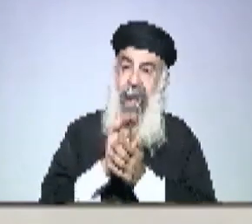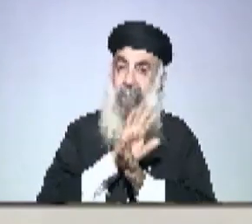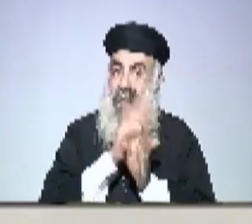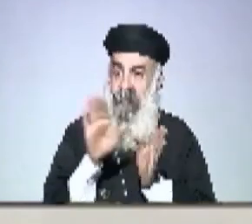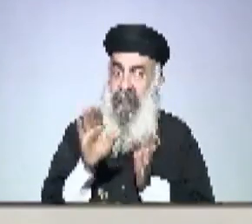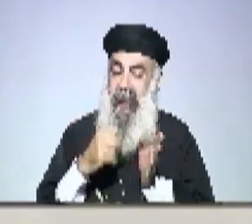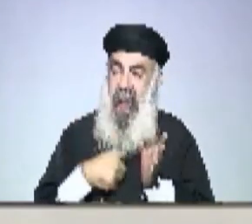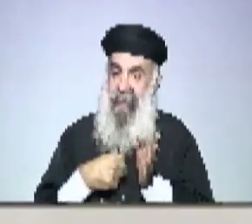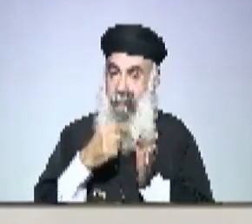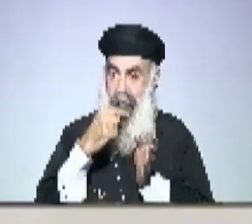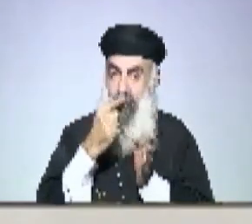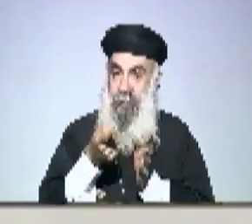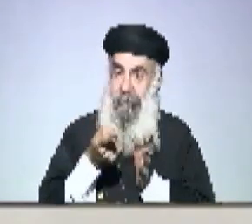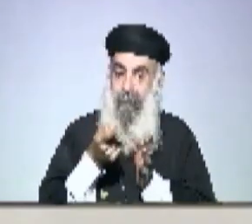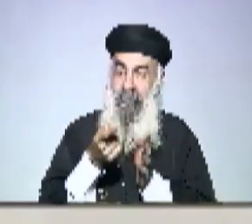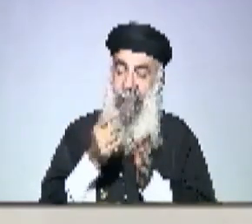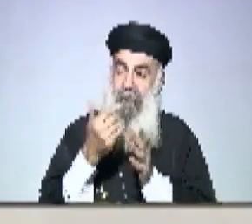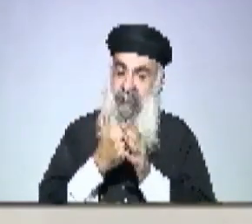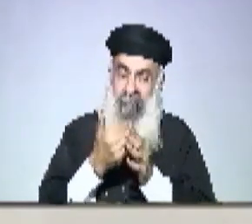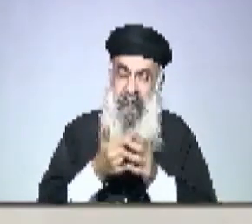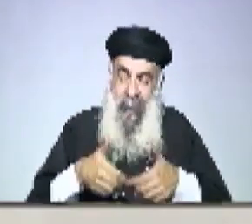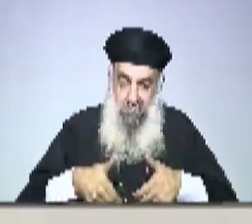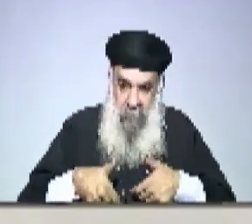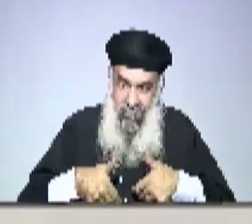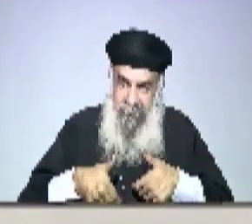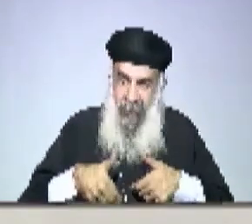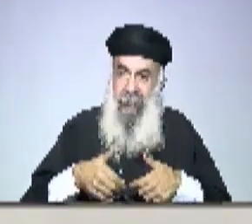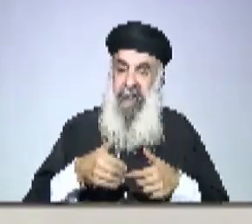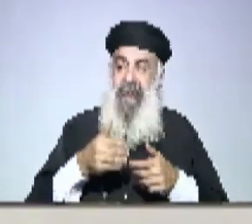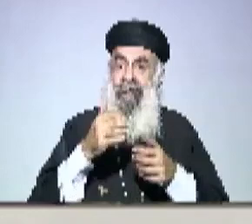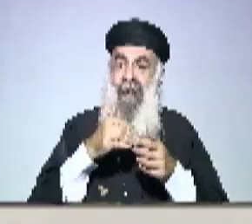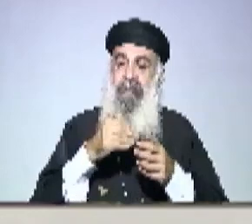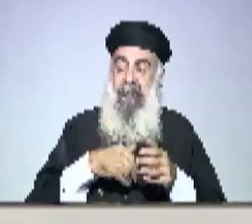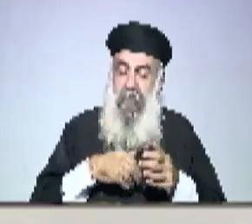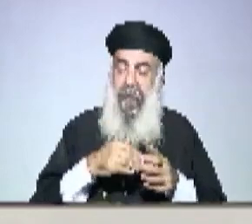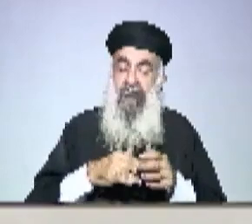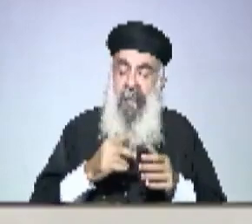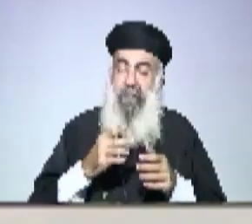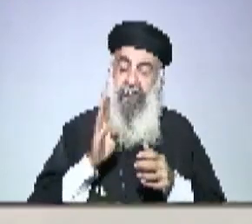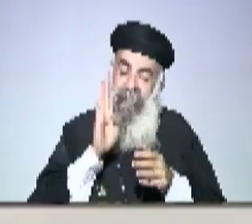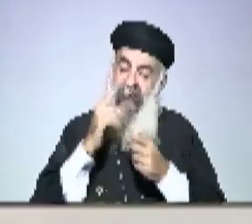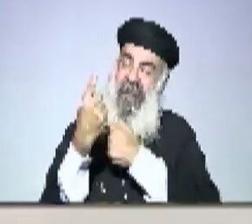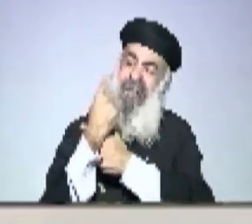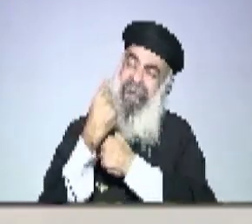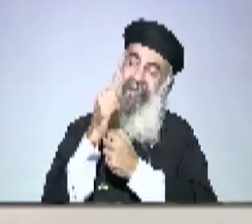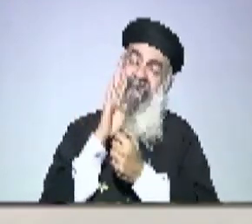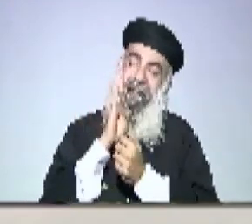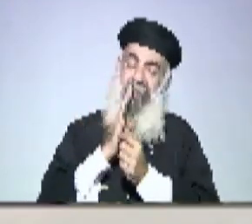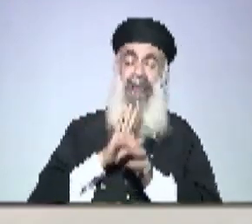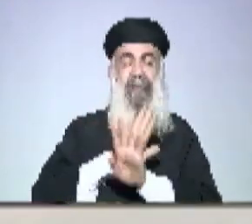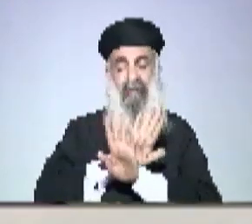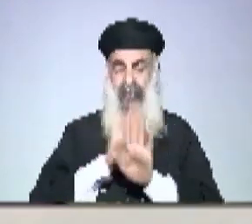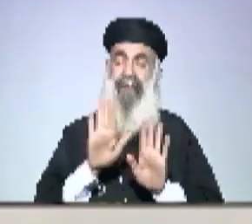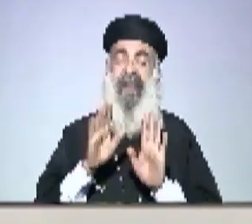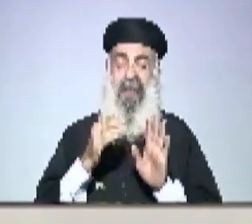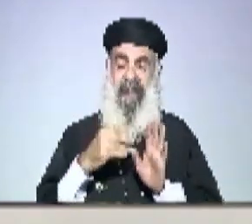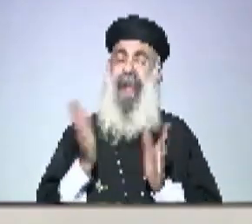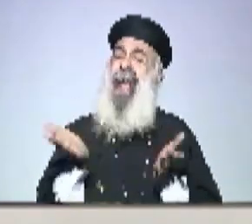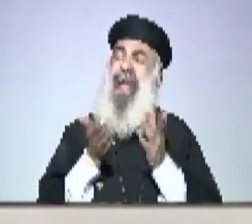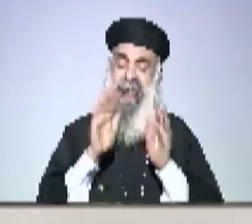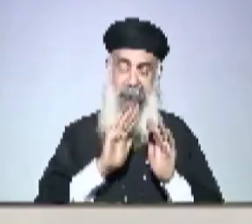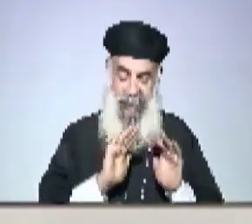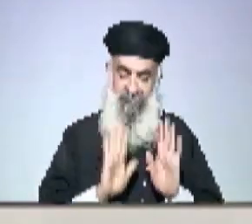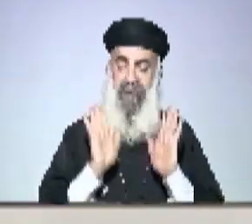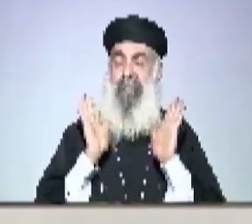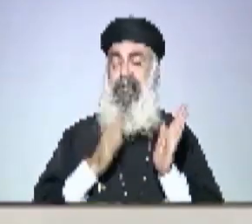اني اقول من جهه احتياج فاني قد تعلمت اكون ان اكون مكتفيا بما انا فيه هو ده بقى